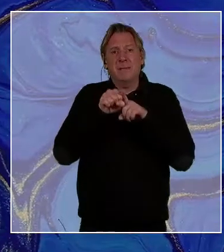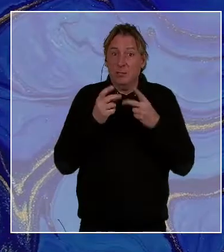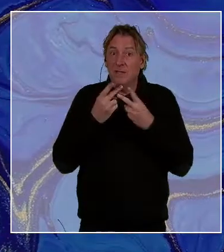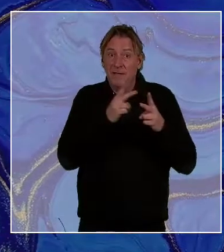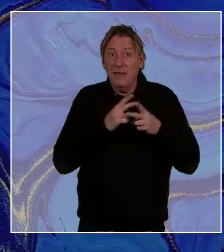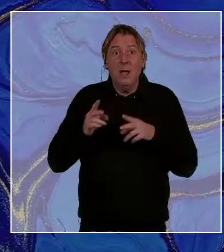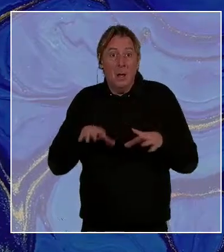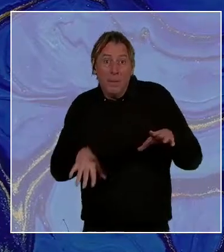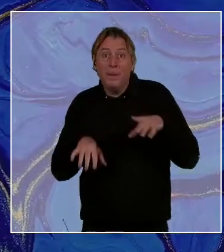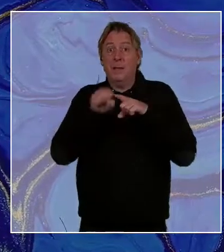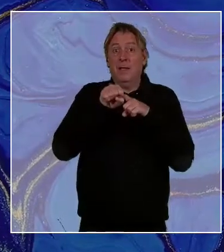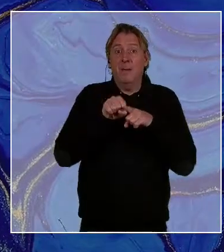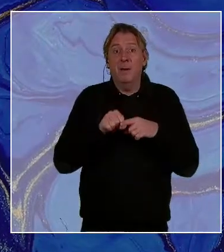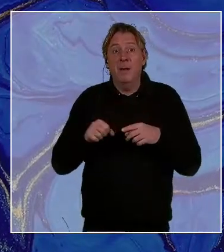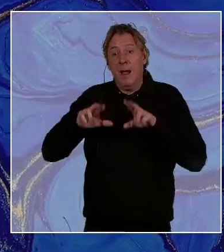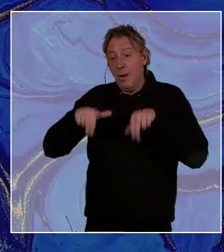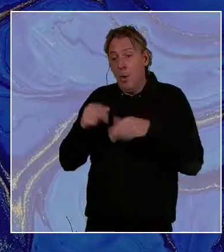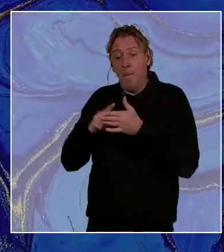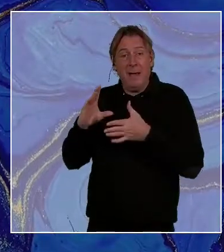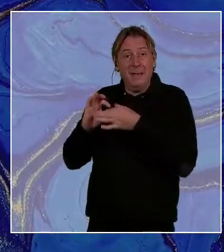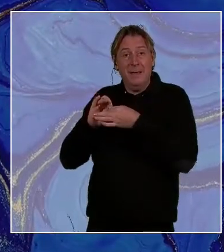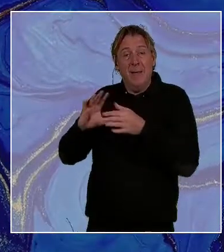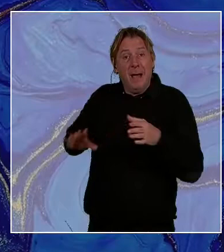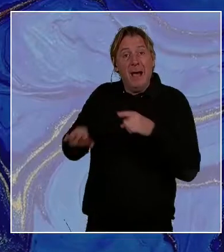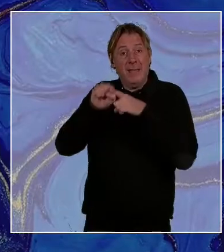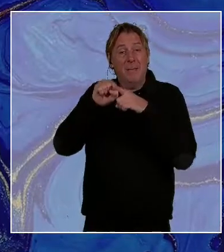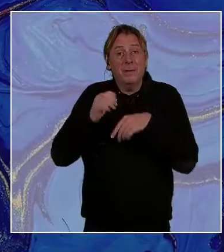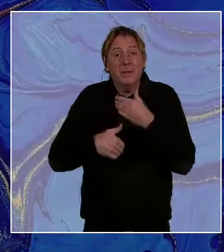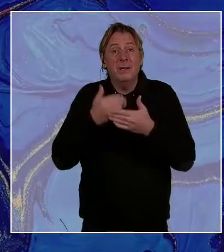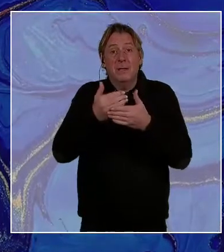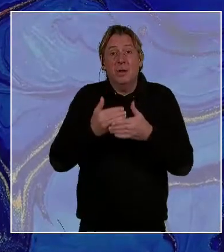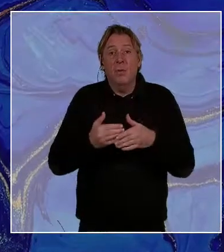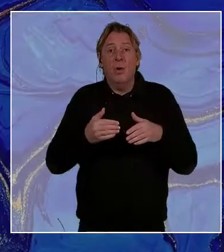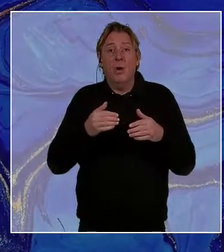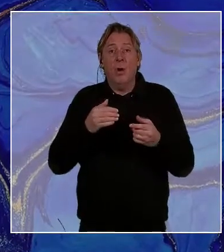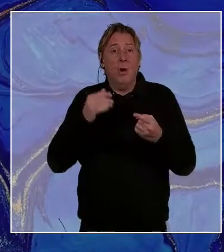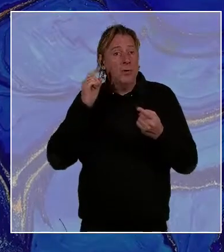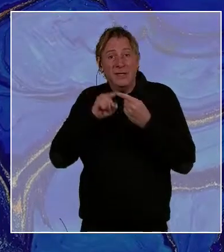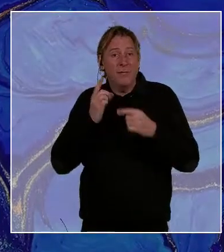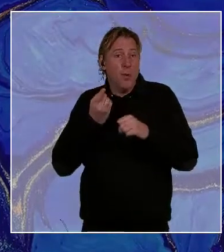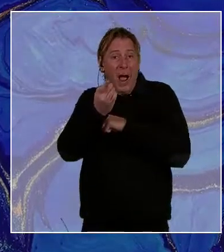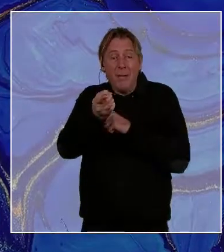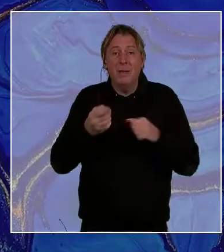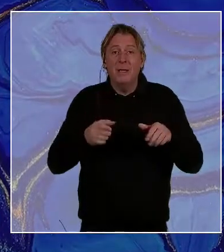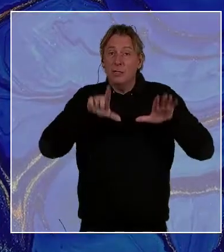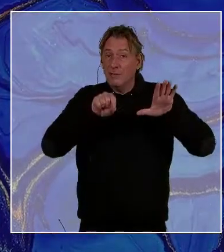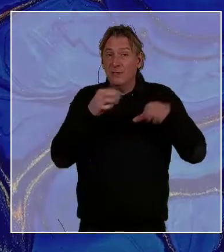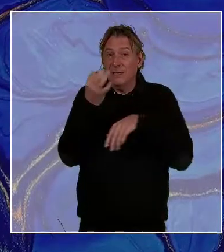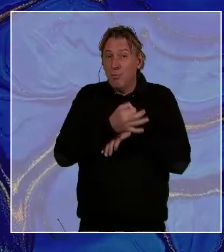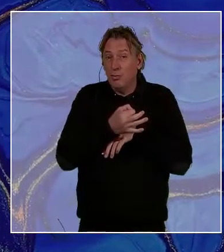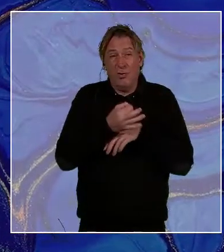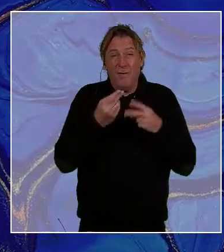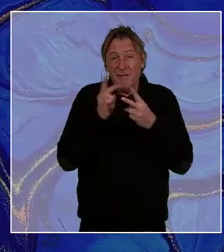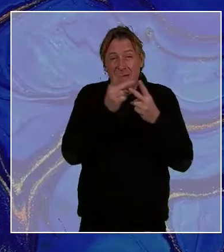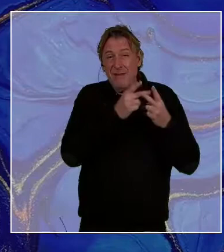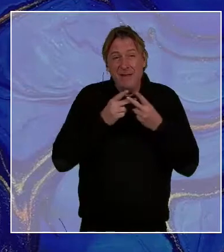les objectifs de l'accord de Paris, les objectifs de développement durable. Et 70% des villes ne sont pas encore sur la bonne voie